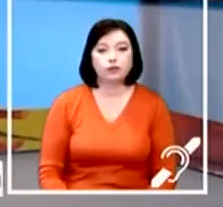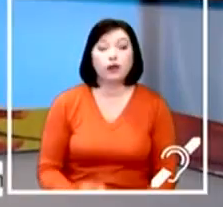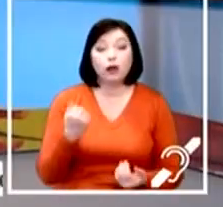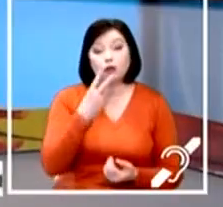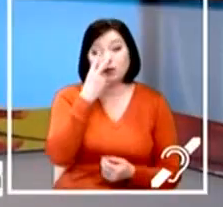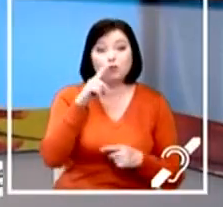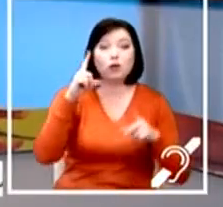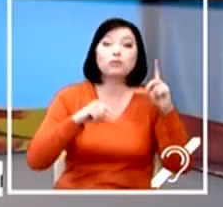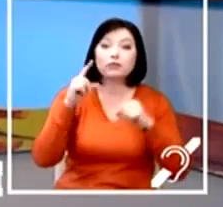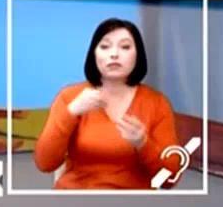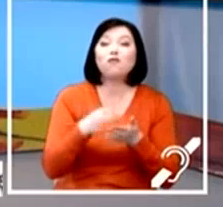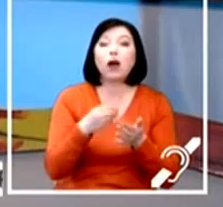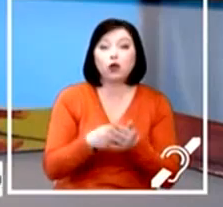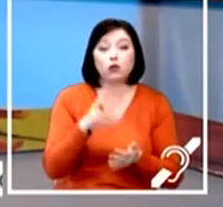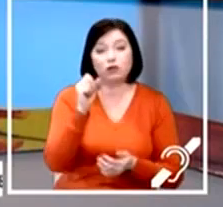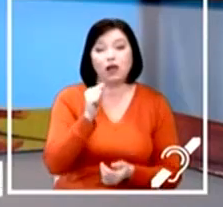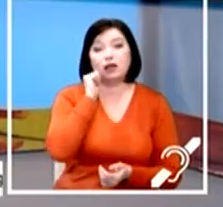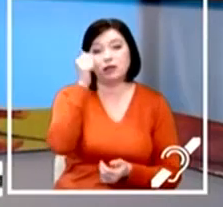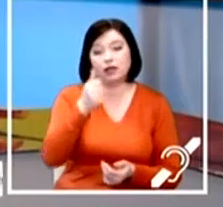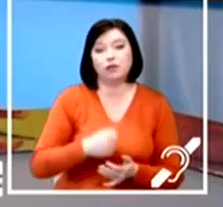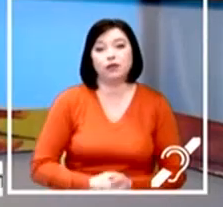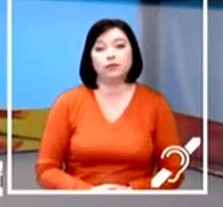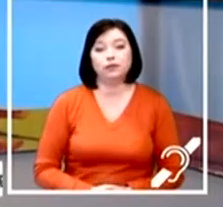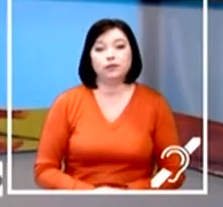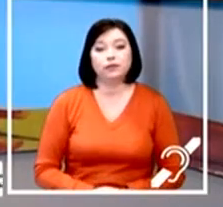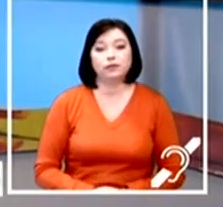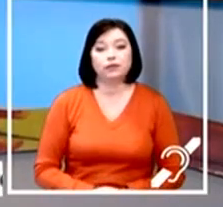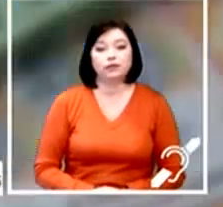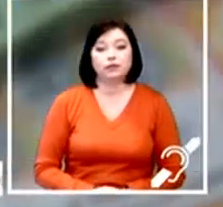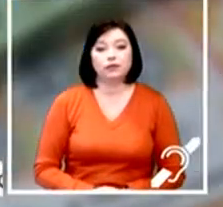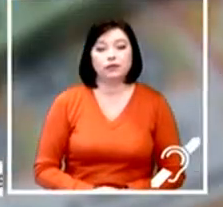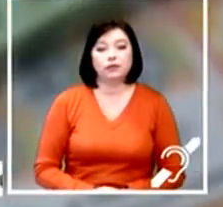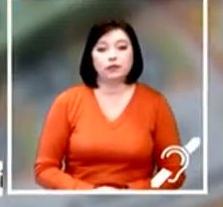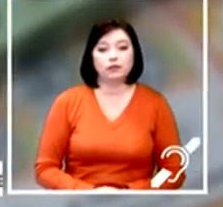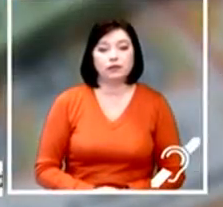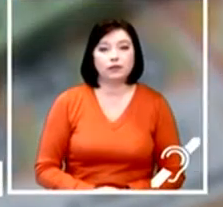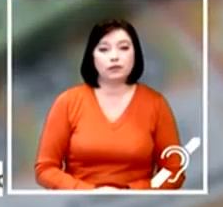Să vedem acum cotațiile valutare stabilite pentru mâine de Banca Națională a Moldovei.